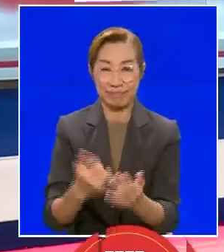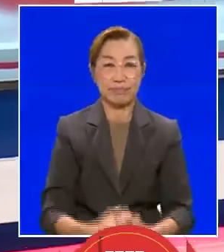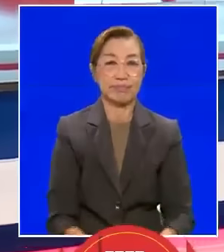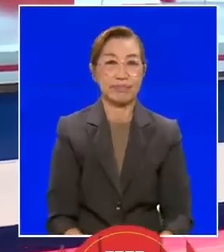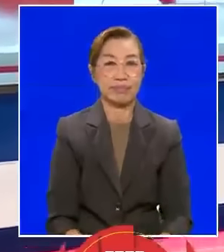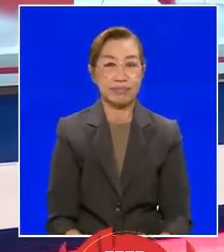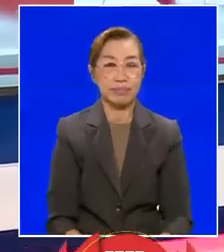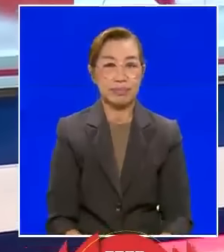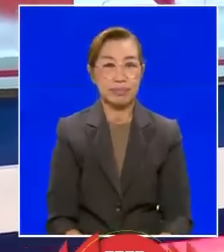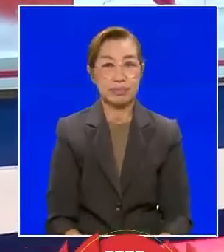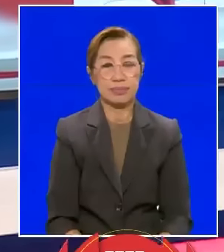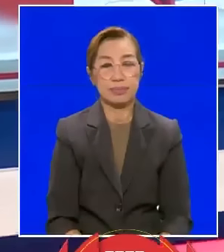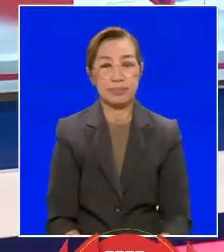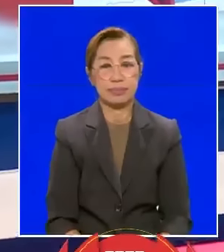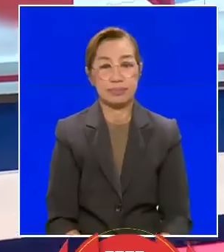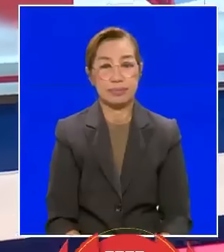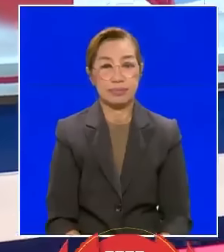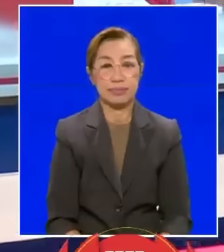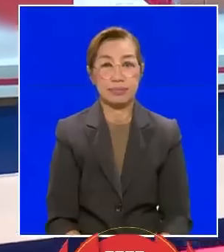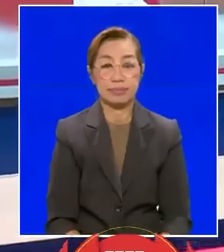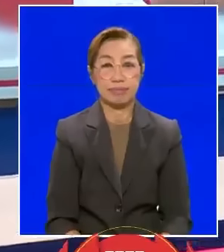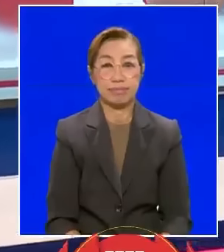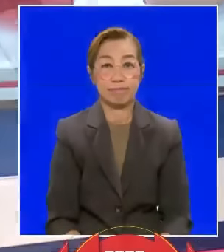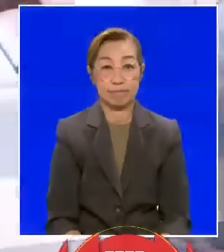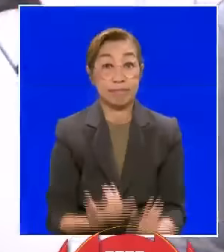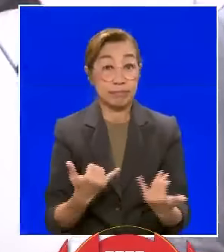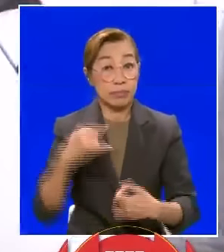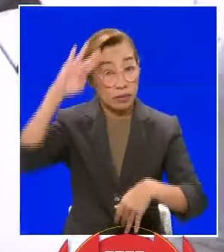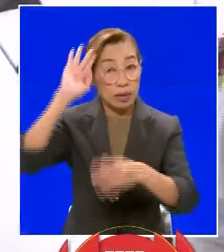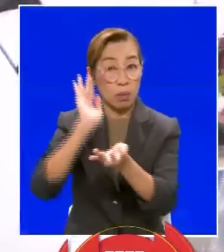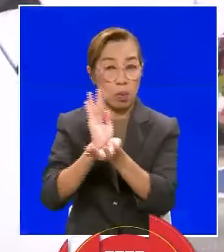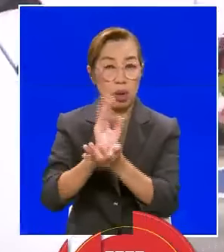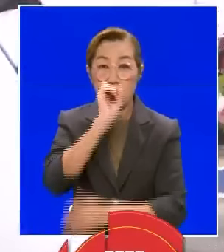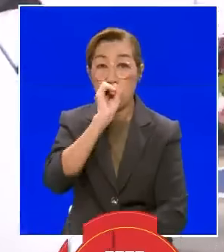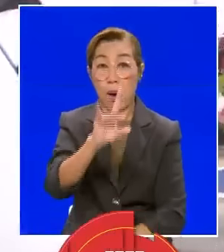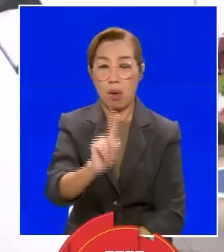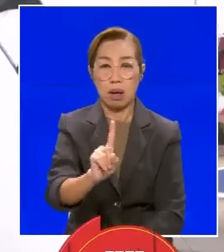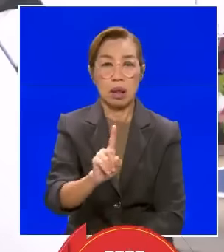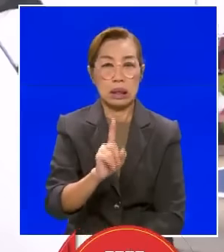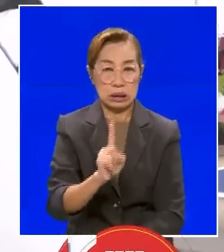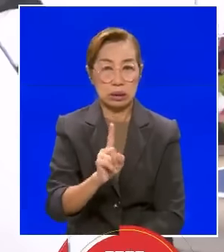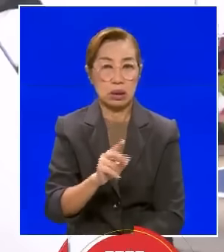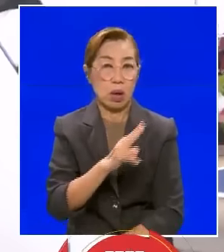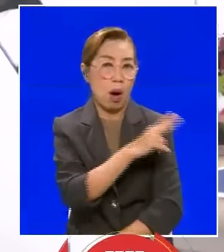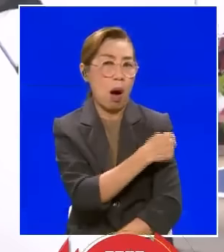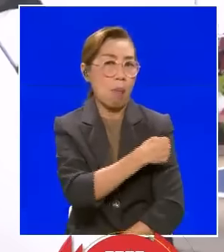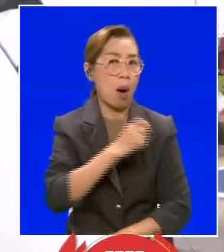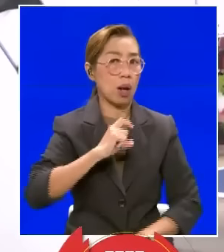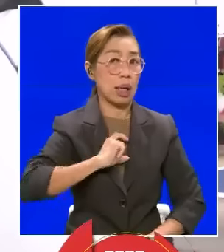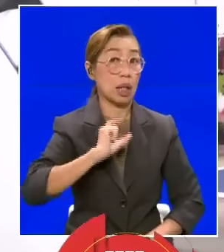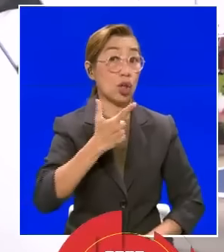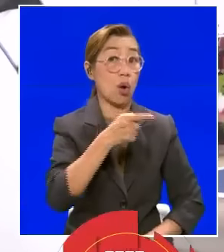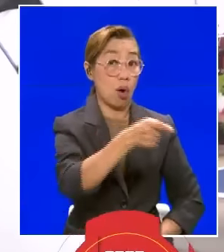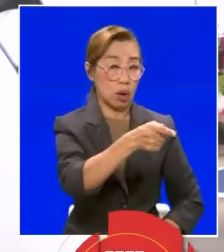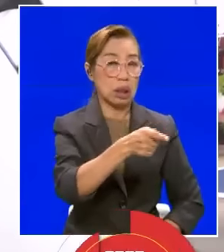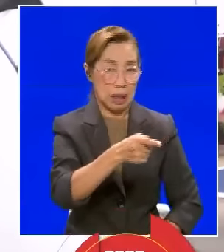เชิญครับ ทั้งสองท่านครับในเบื้องต้นตำรวจออกมาระบุนะครับว่าหมอเหรียญทองอาจมีความ